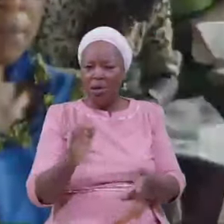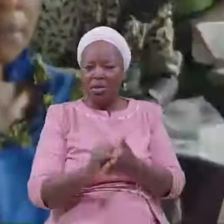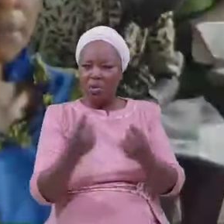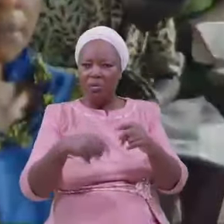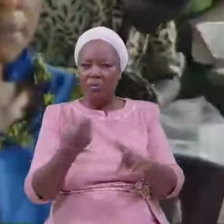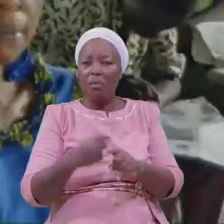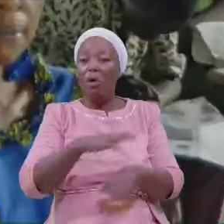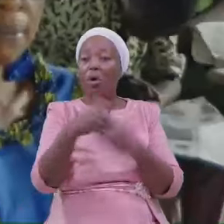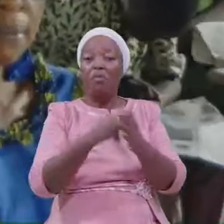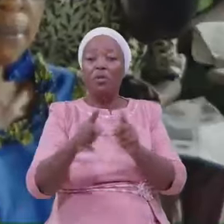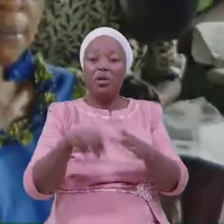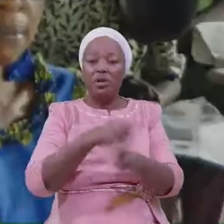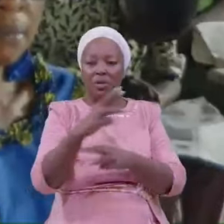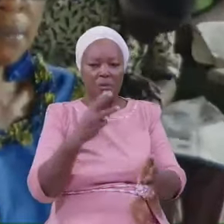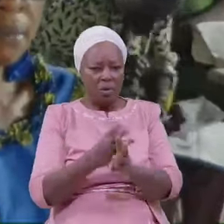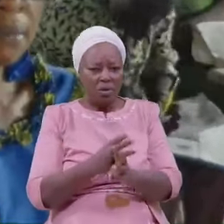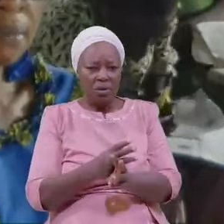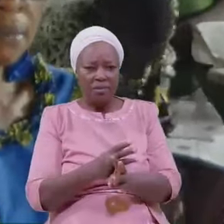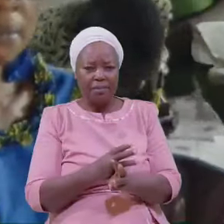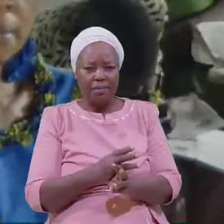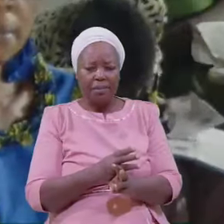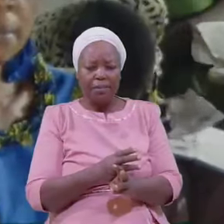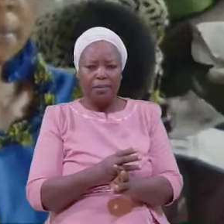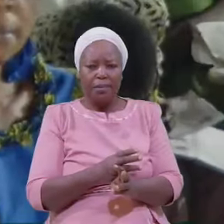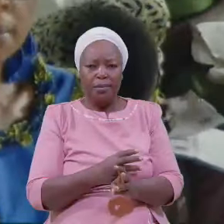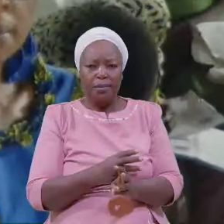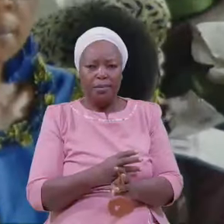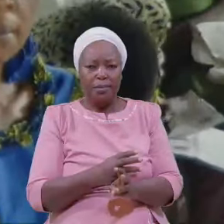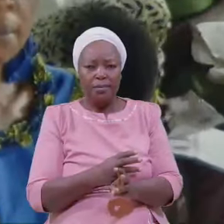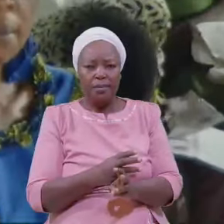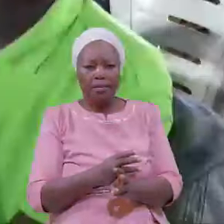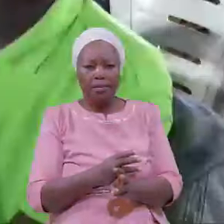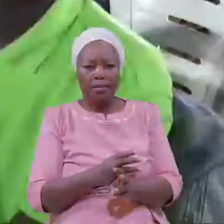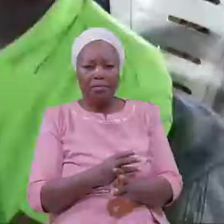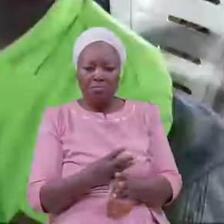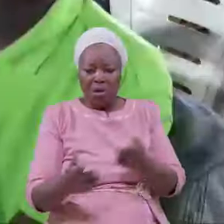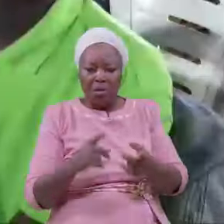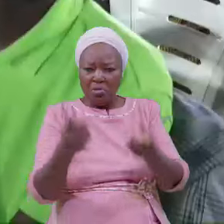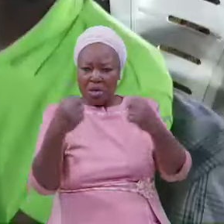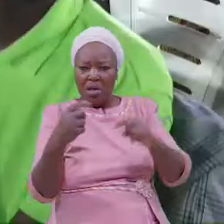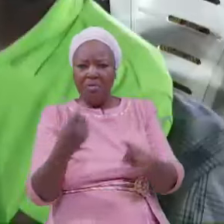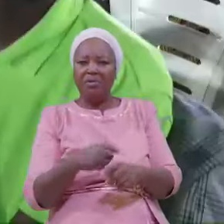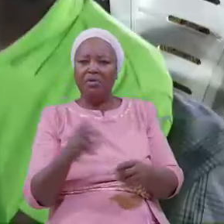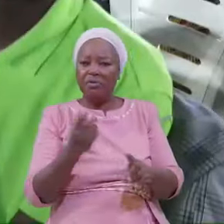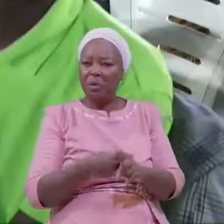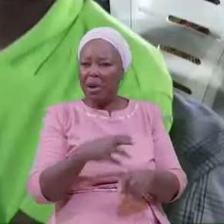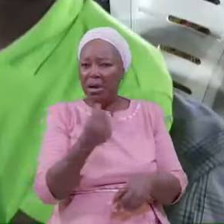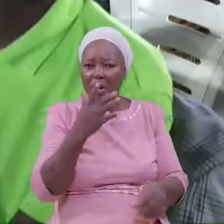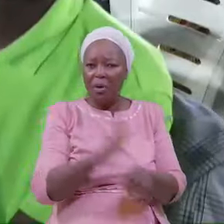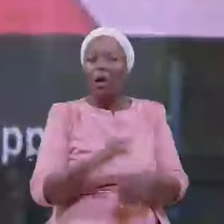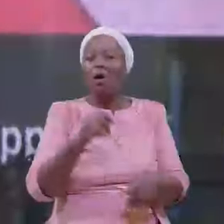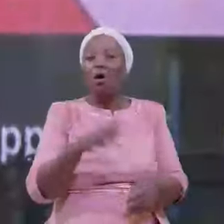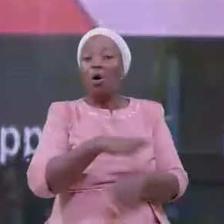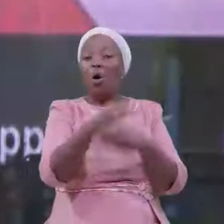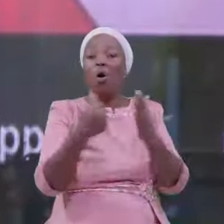ka, sa buong Pilipinas. If mundo, you came from another province, all the ends of the earth. Kahit